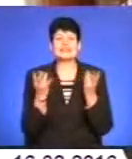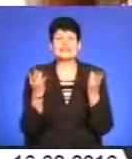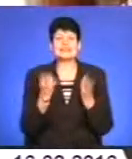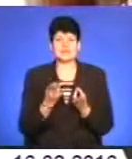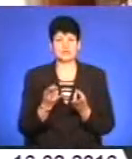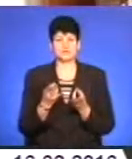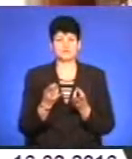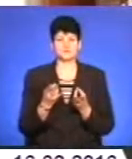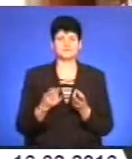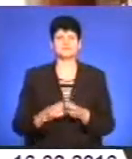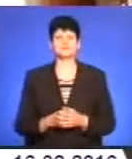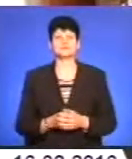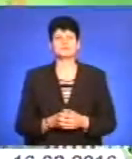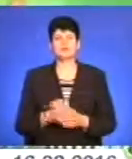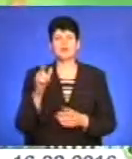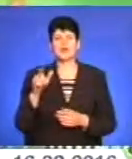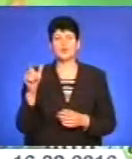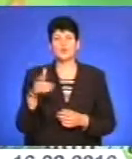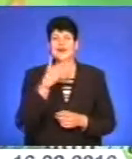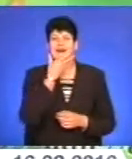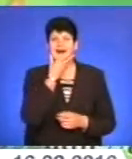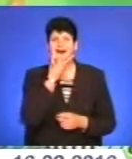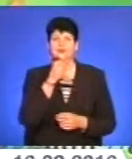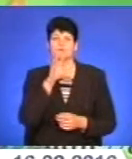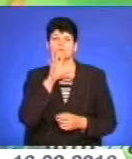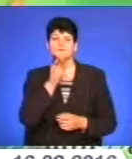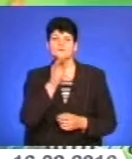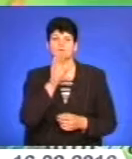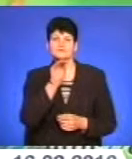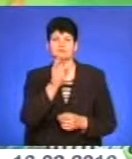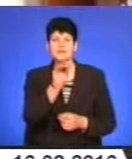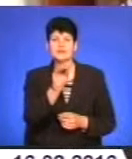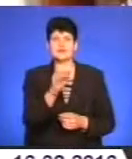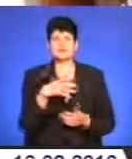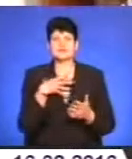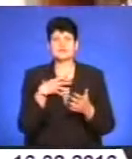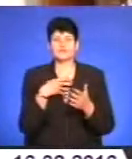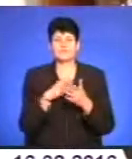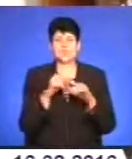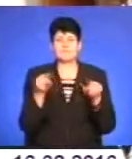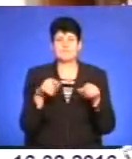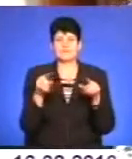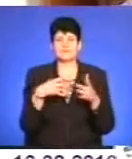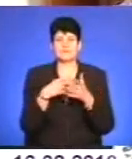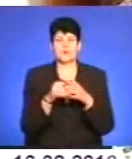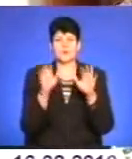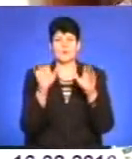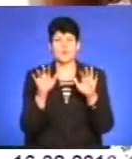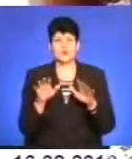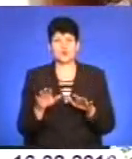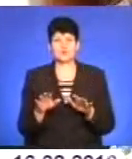необхідні люди із гарною дикцією, із власною апаратурою, бажано власним комп'ютером